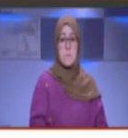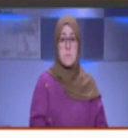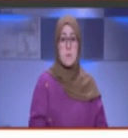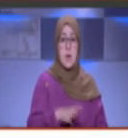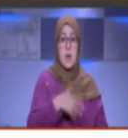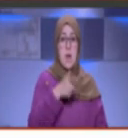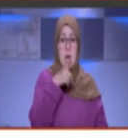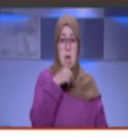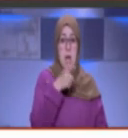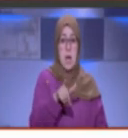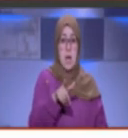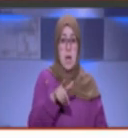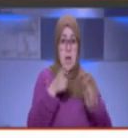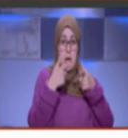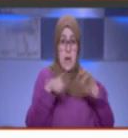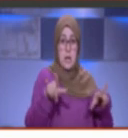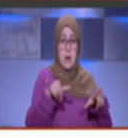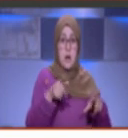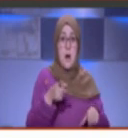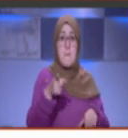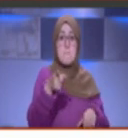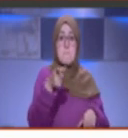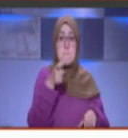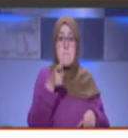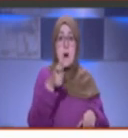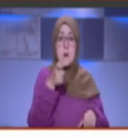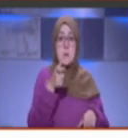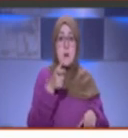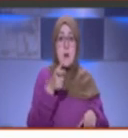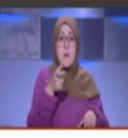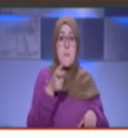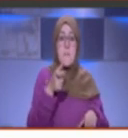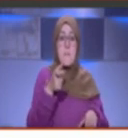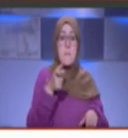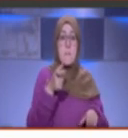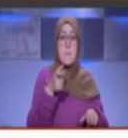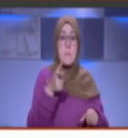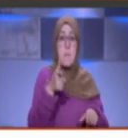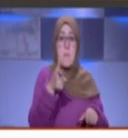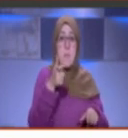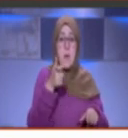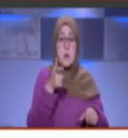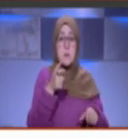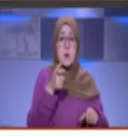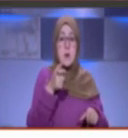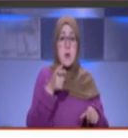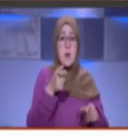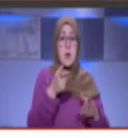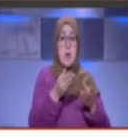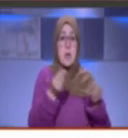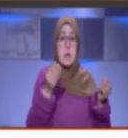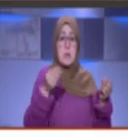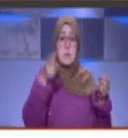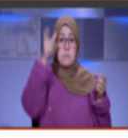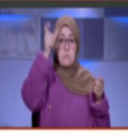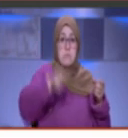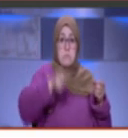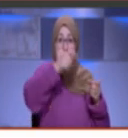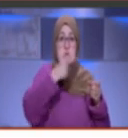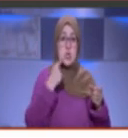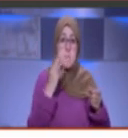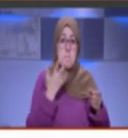أعلن البنتاغون مقتل قيادي كبير بحركة الشباب الصومالية في غارة جوية أمريكية الأسبوع